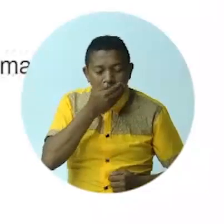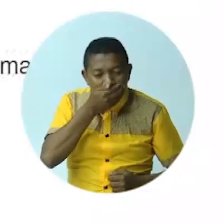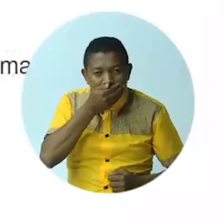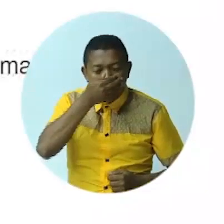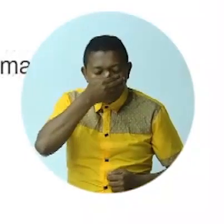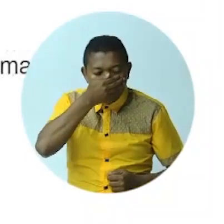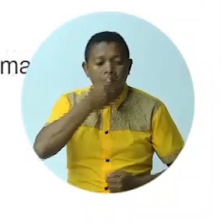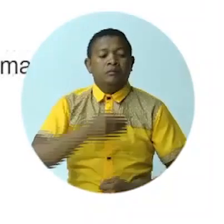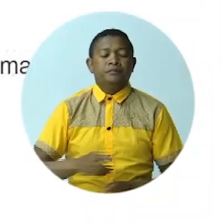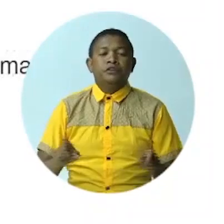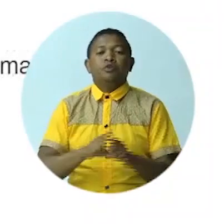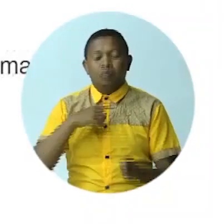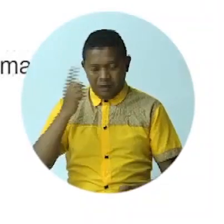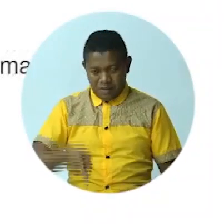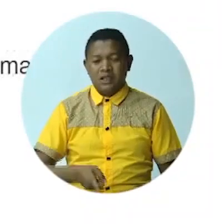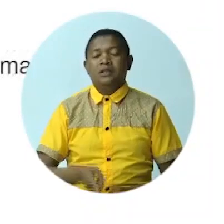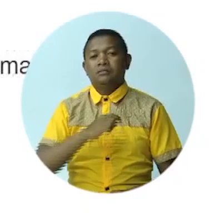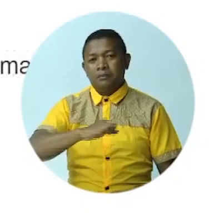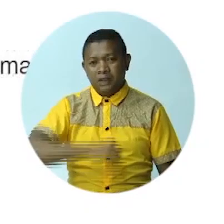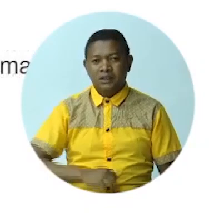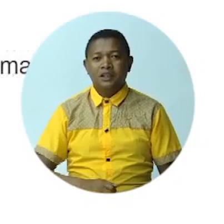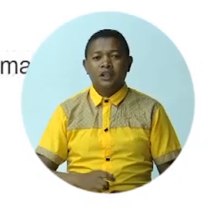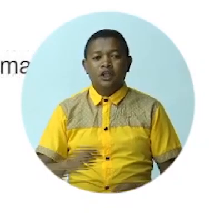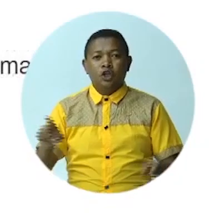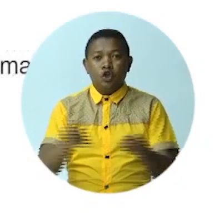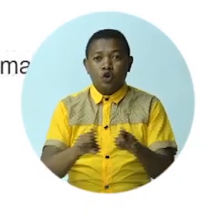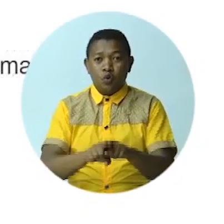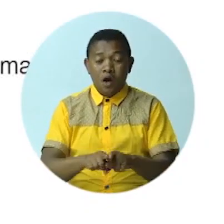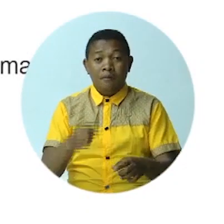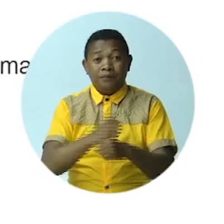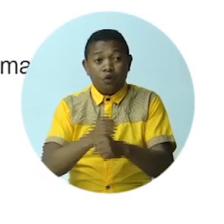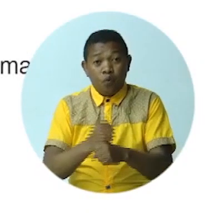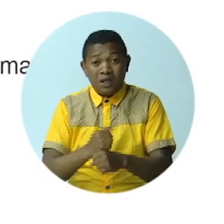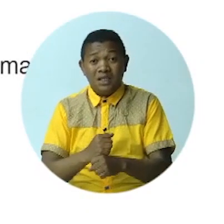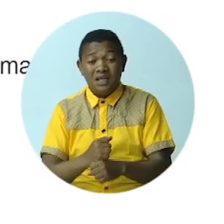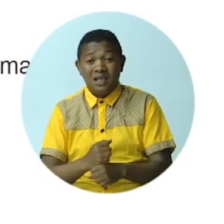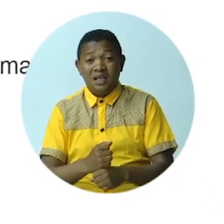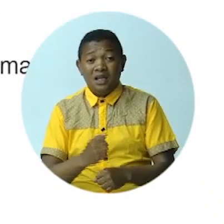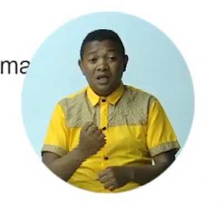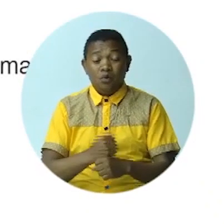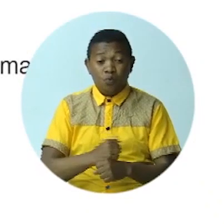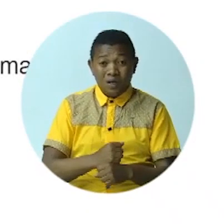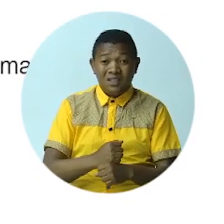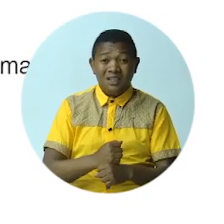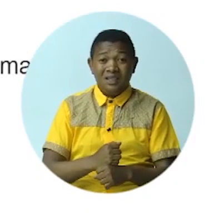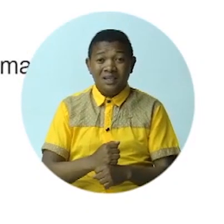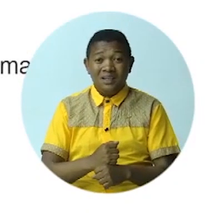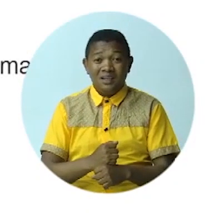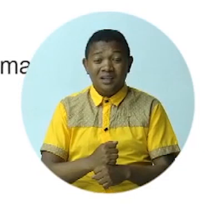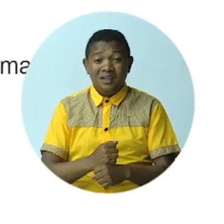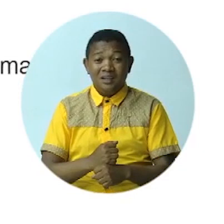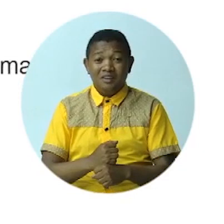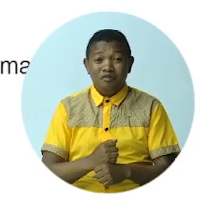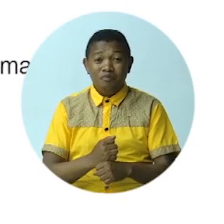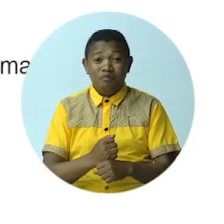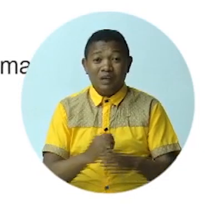izany. Tsy tokony ivezivezy ivelany trano na eny an-dalambe raha tsy misy antony manokana